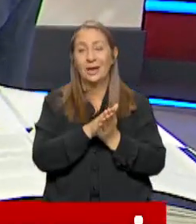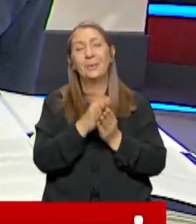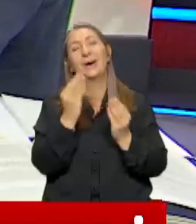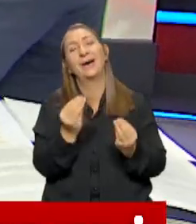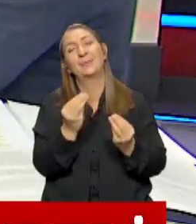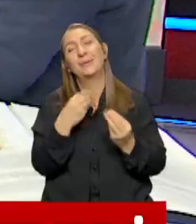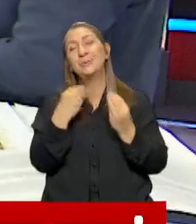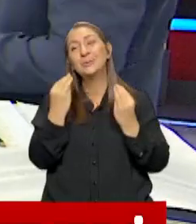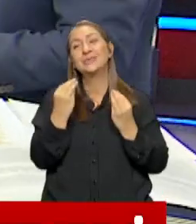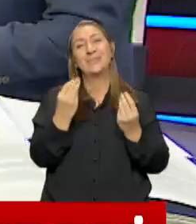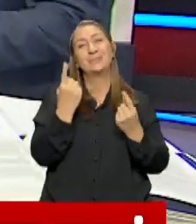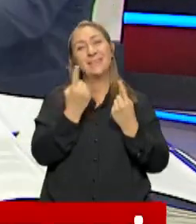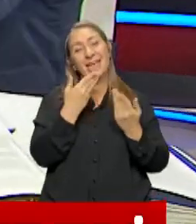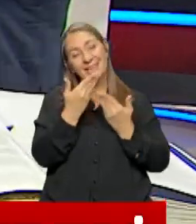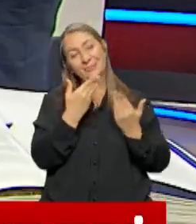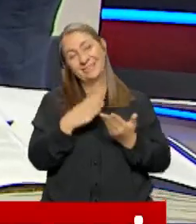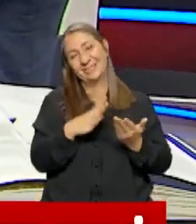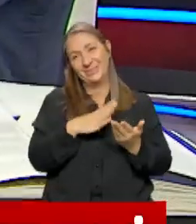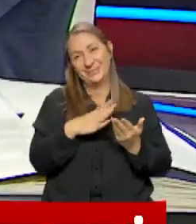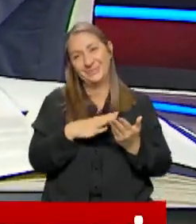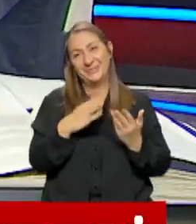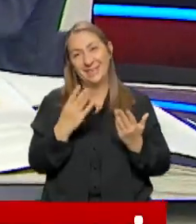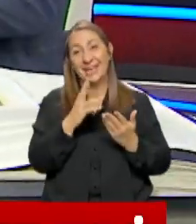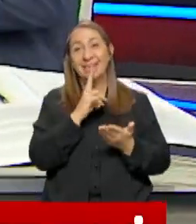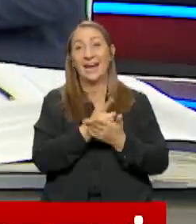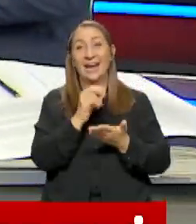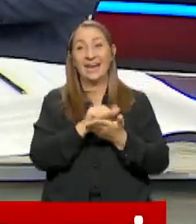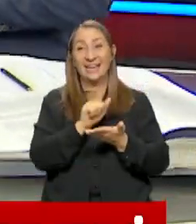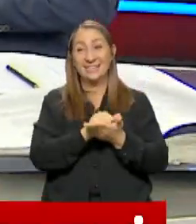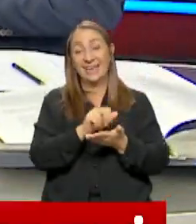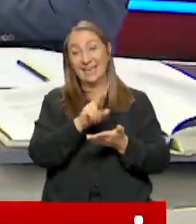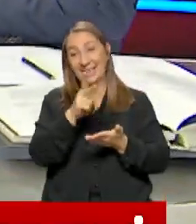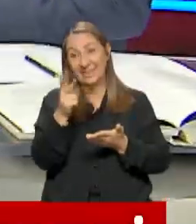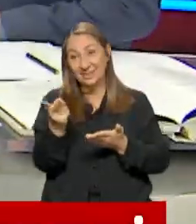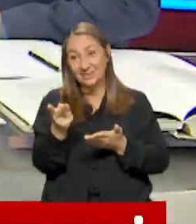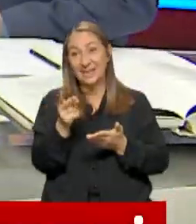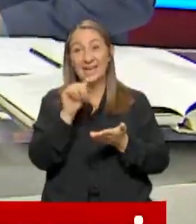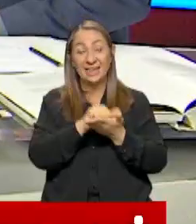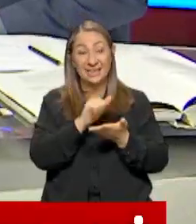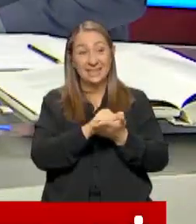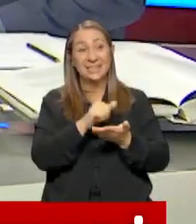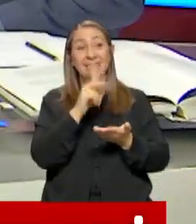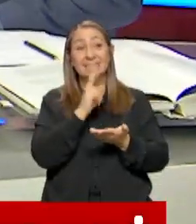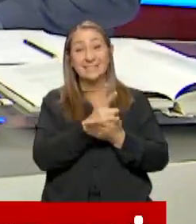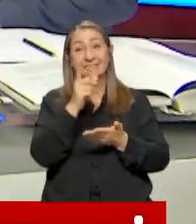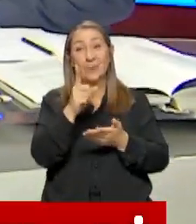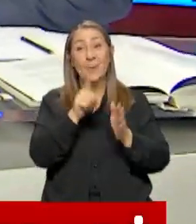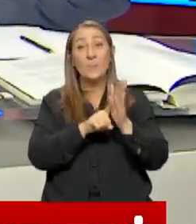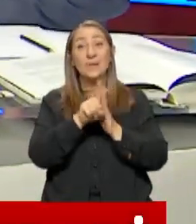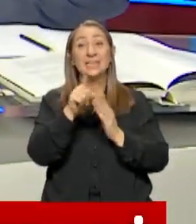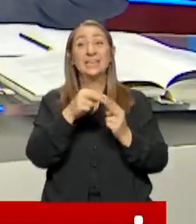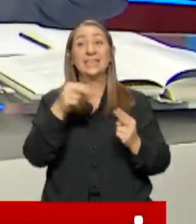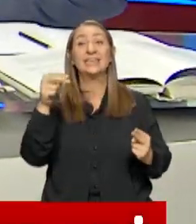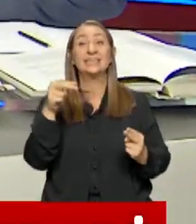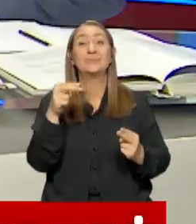ben sana güzel şeylerden de bahsetmek istiyorum Karar gazetesine geçtiğimizde karar gazetesi bir başarı öyküsü